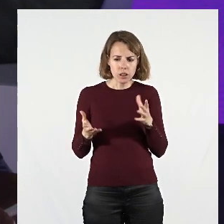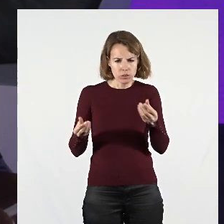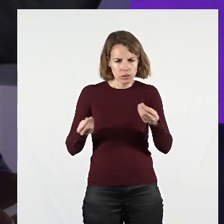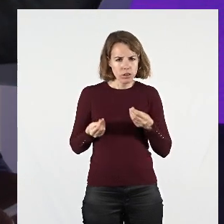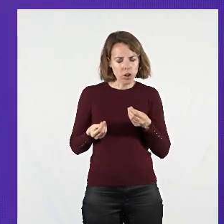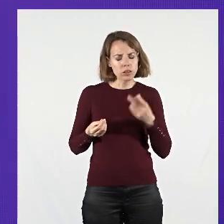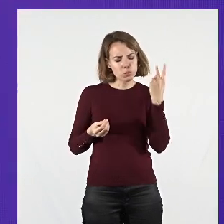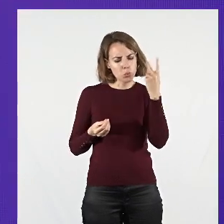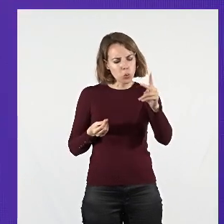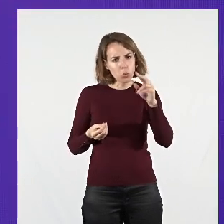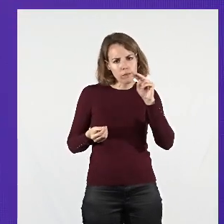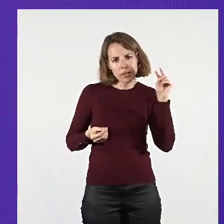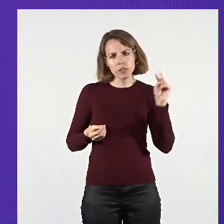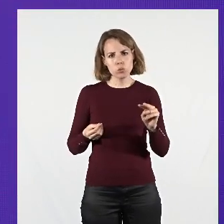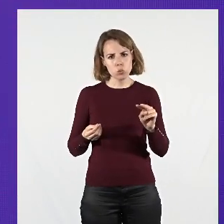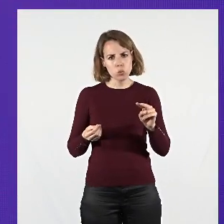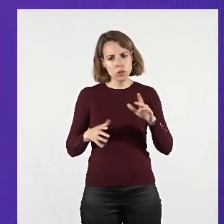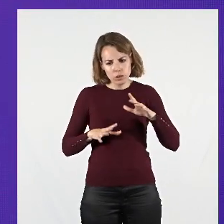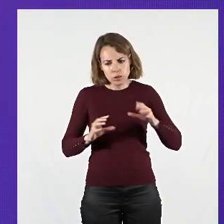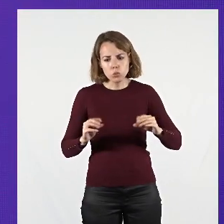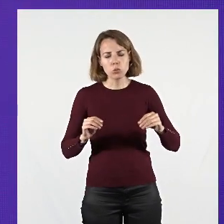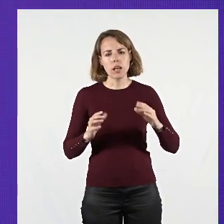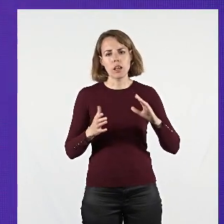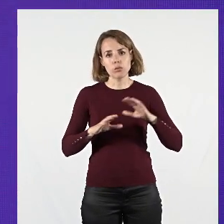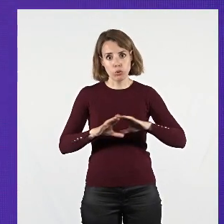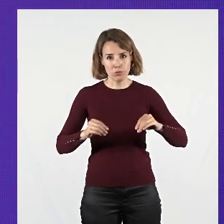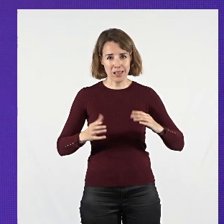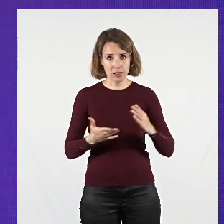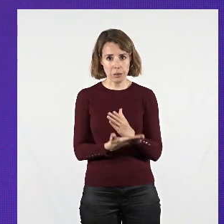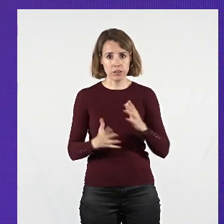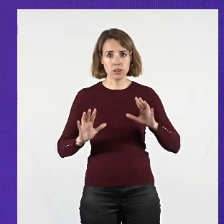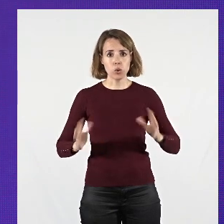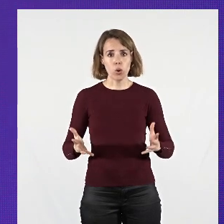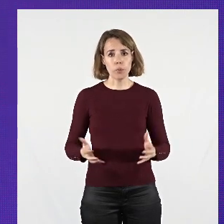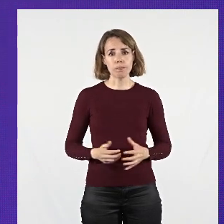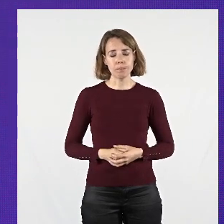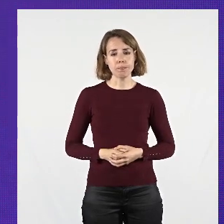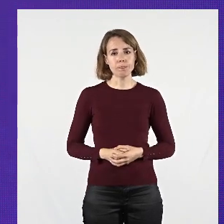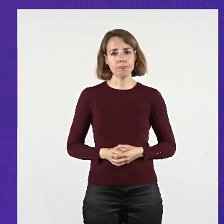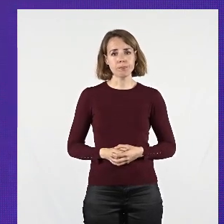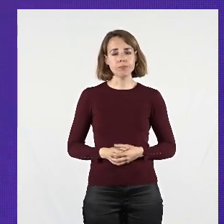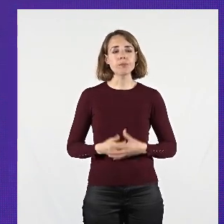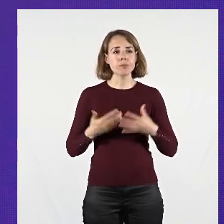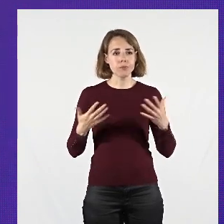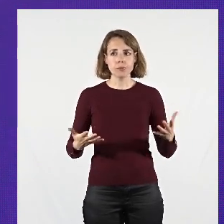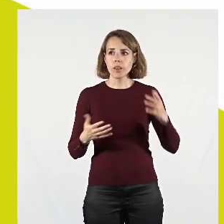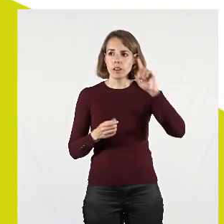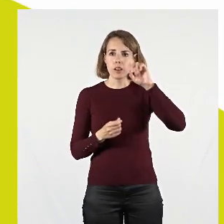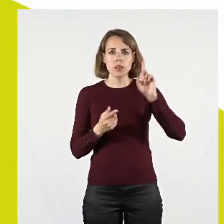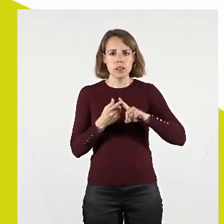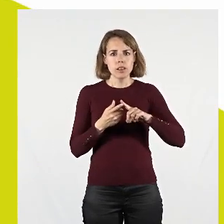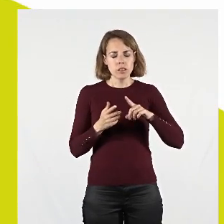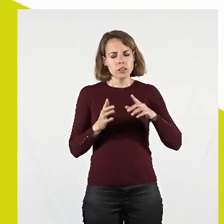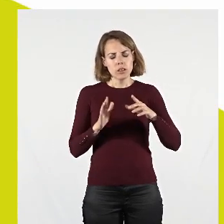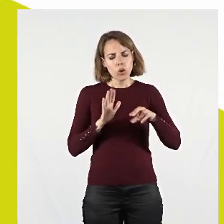sont vécues. Alors, ce travail avait pour objectif de mettre quelques points de repère. Le secteur médico-social